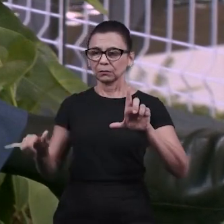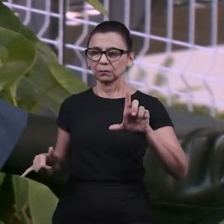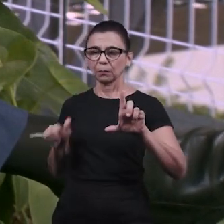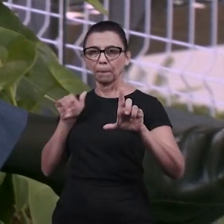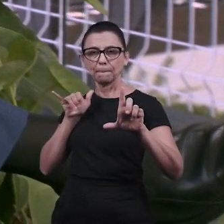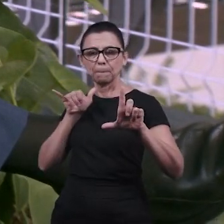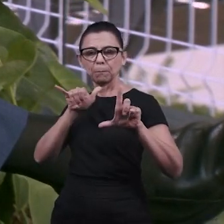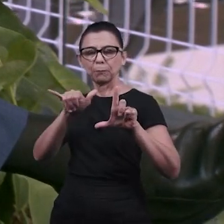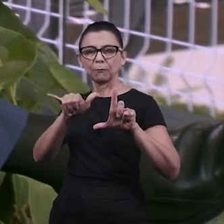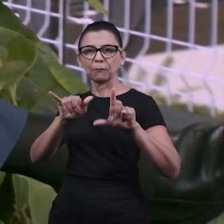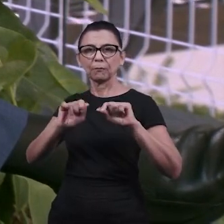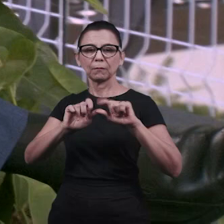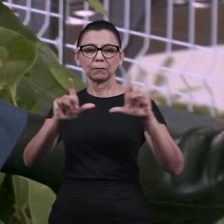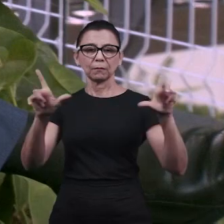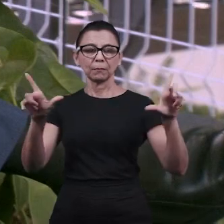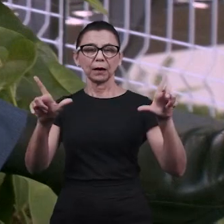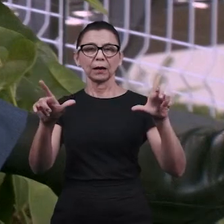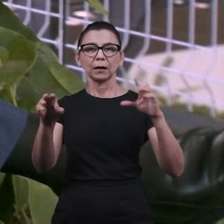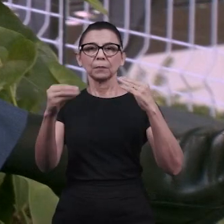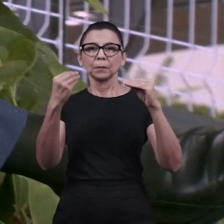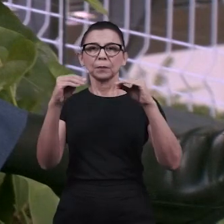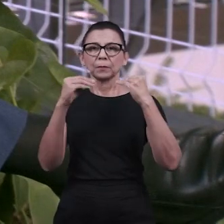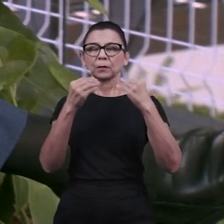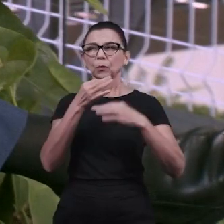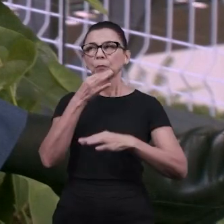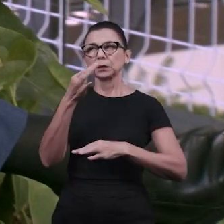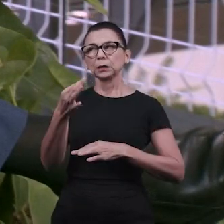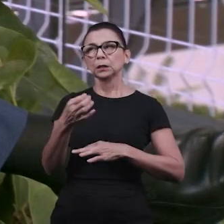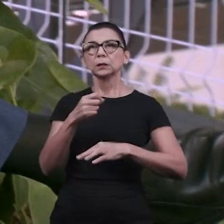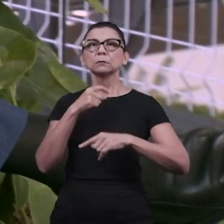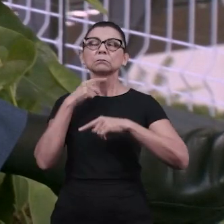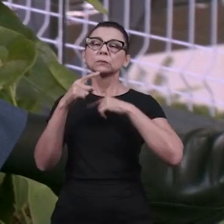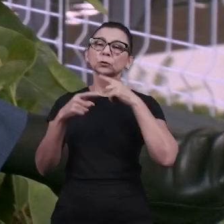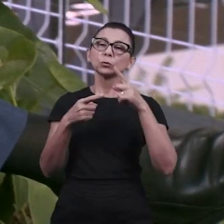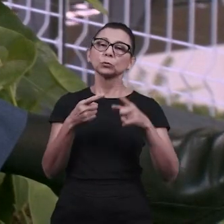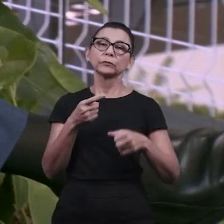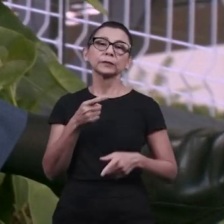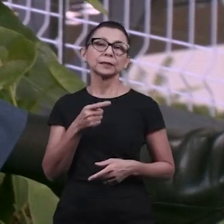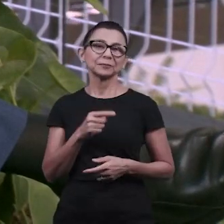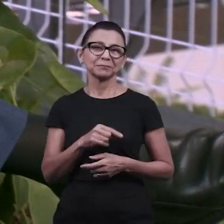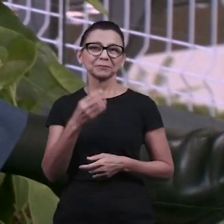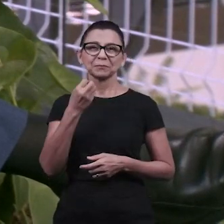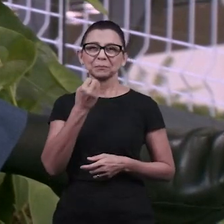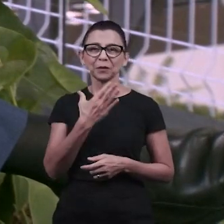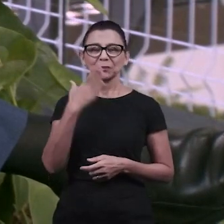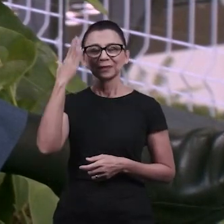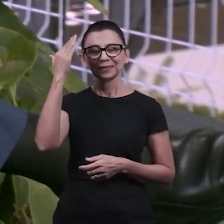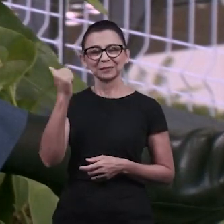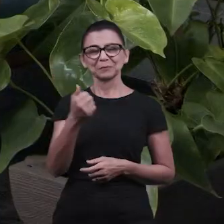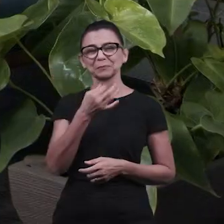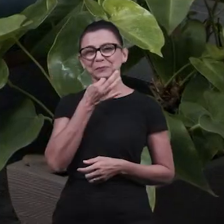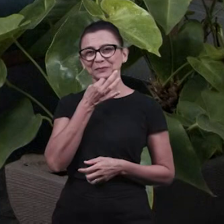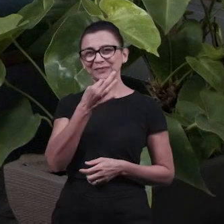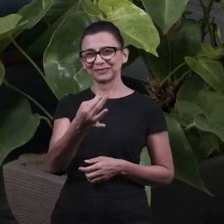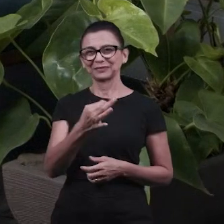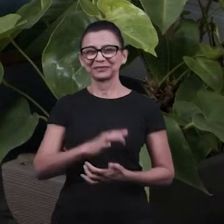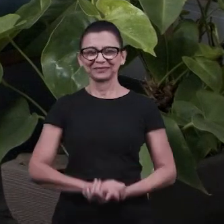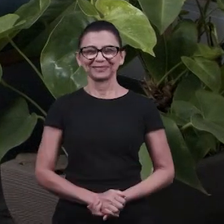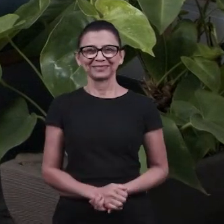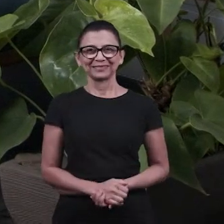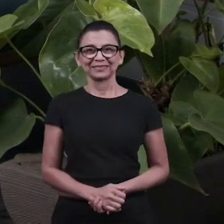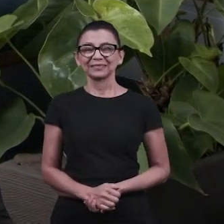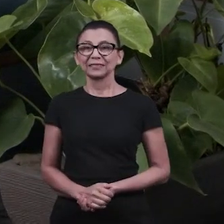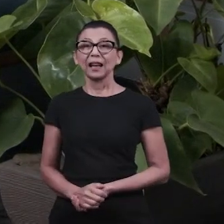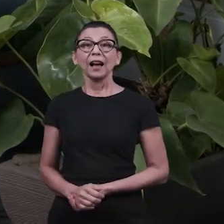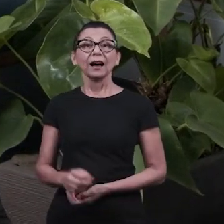smartphone vers le code qui apparaît à l'écran, nous parler de ce que vous aimez le plus aimer, si vous avez un doute. Ça, c'est très important de connaître votre opinion.